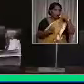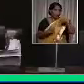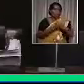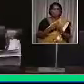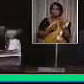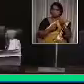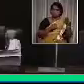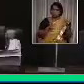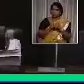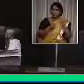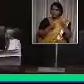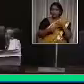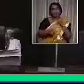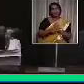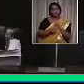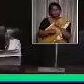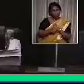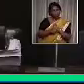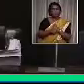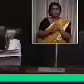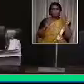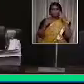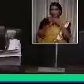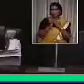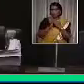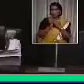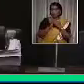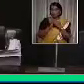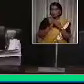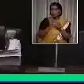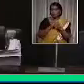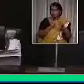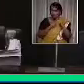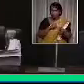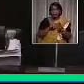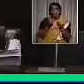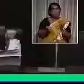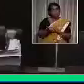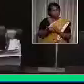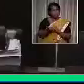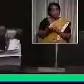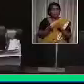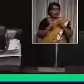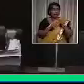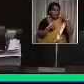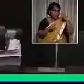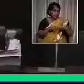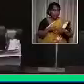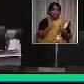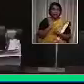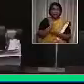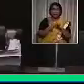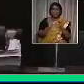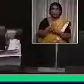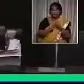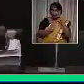விவசாயிகளுக்கு அவர்களுக்கு தேவையான டீசல் இன்னும் 3 லட்சம் லிட்டரை வழங்குவதனூடாக அவர்களுடைய உற்பத்தியை அதாவது பாதுகாத்துக் கொள்ள முடியும், அவர்களுடைய